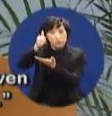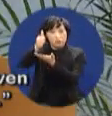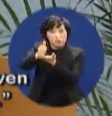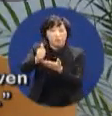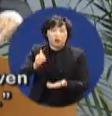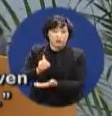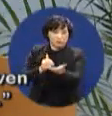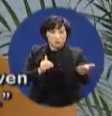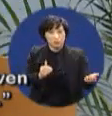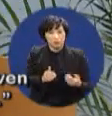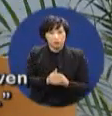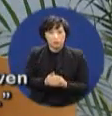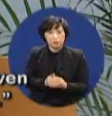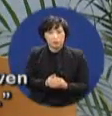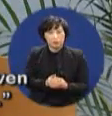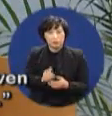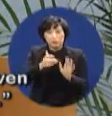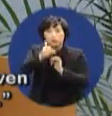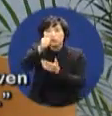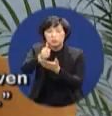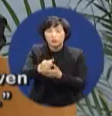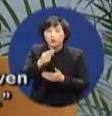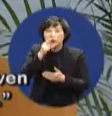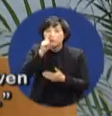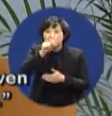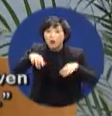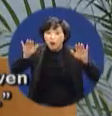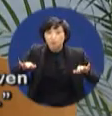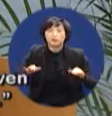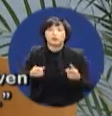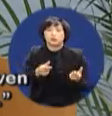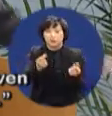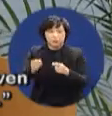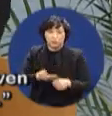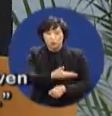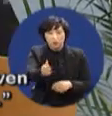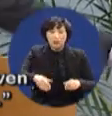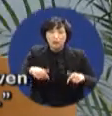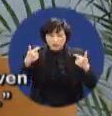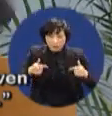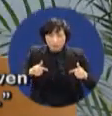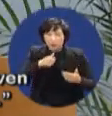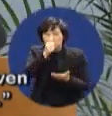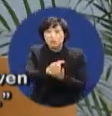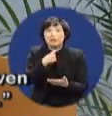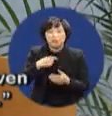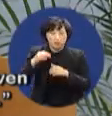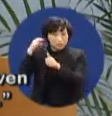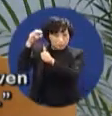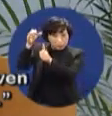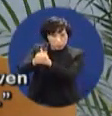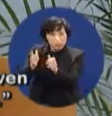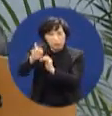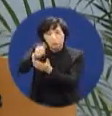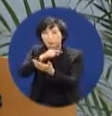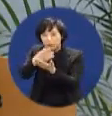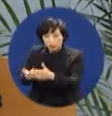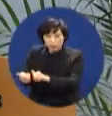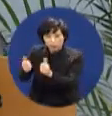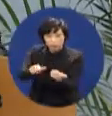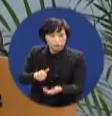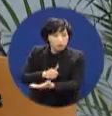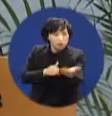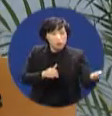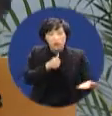야 예수는 비둘기와 같이 너희가 날마다 범죄하는 죄를 짊어지고 피 흘려 죽어도 네